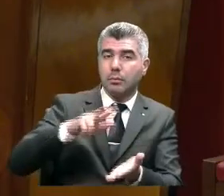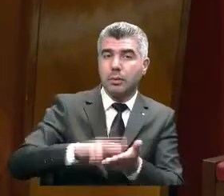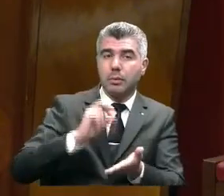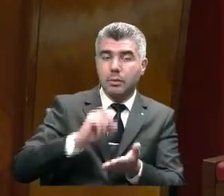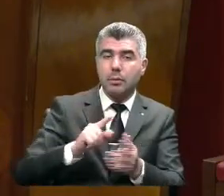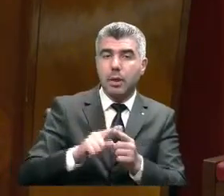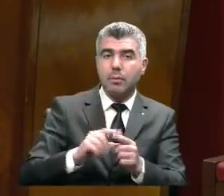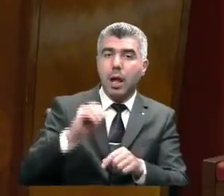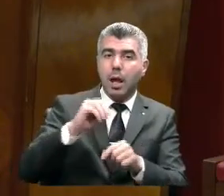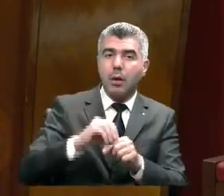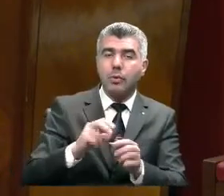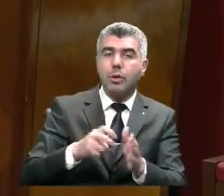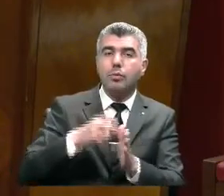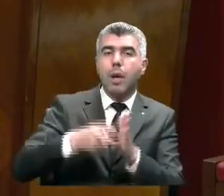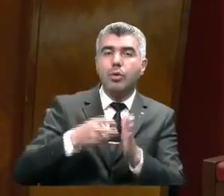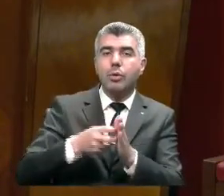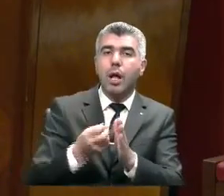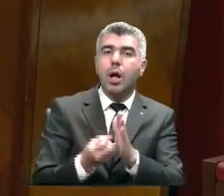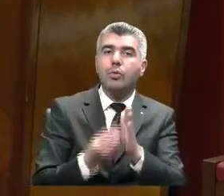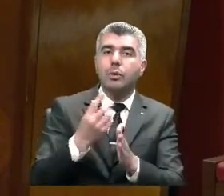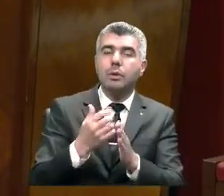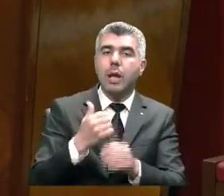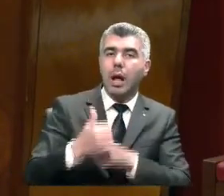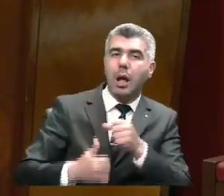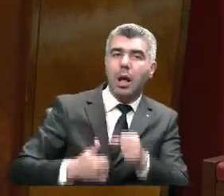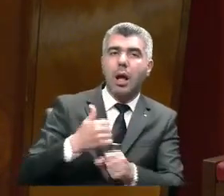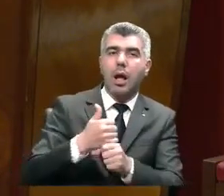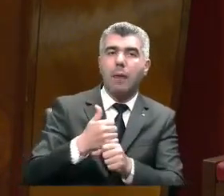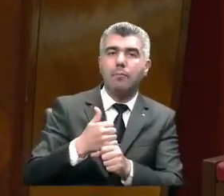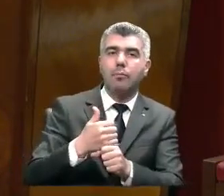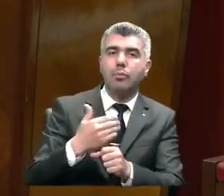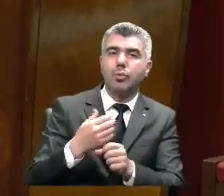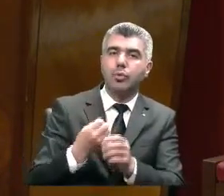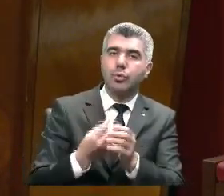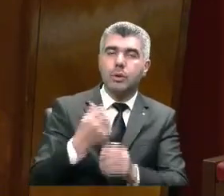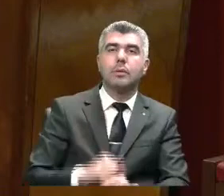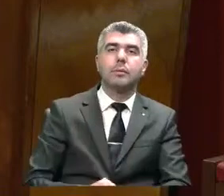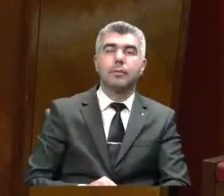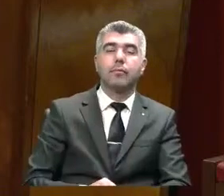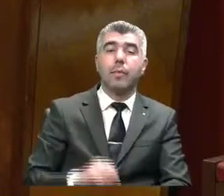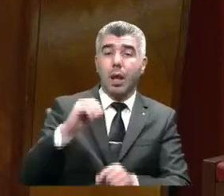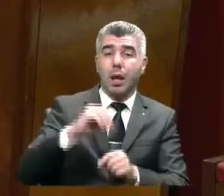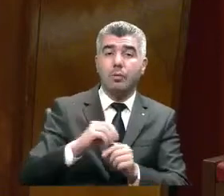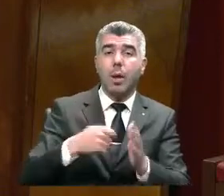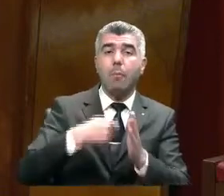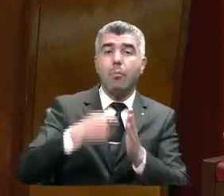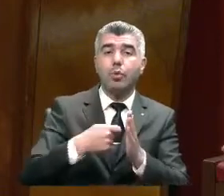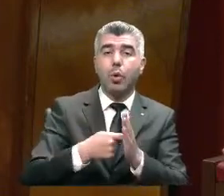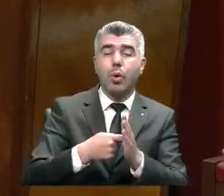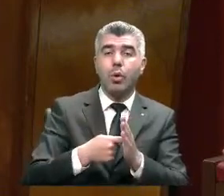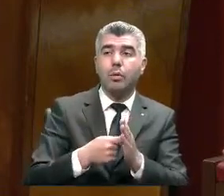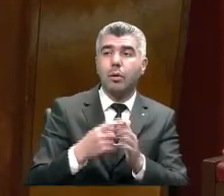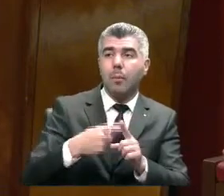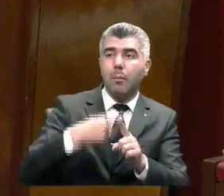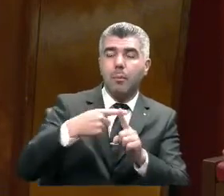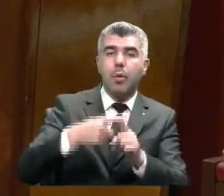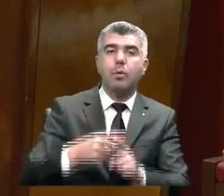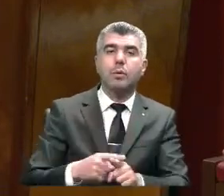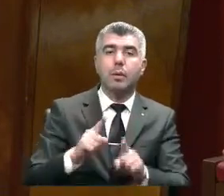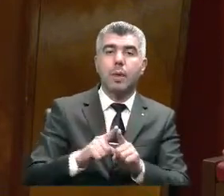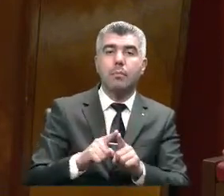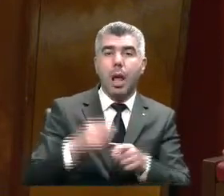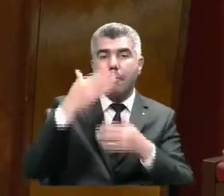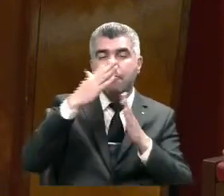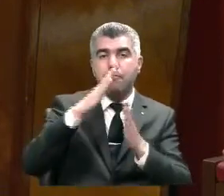الاسطول بقطارات منجيل الجديد خلال السنوات القادمه ومن اجل انجاز مشاريع تمديد الشبكه وعصرنتها تنكب بلادنا